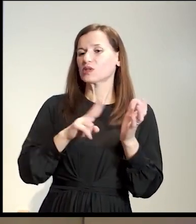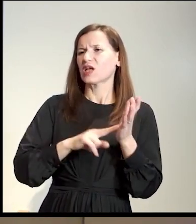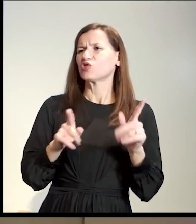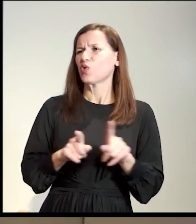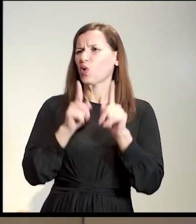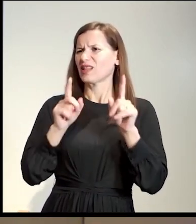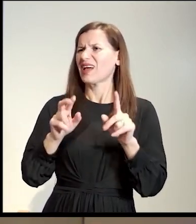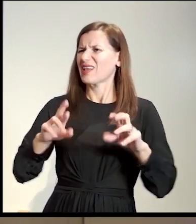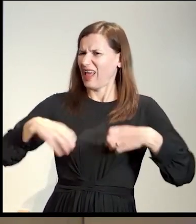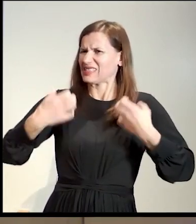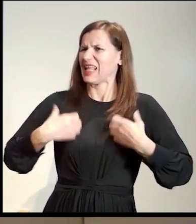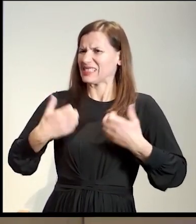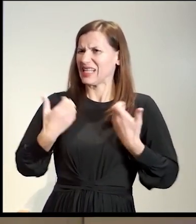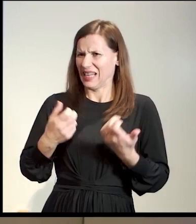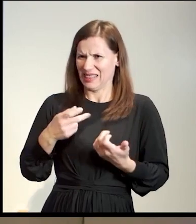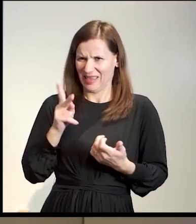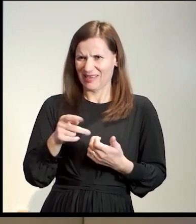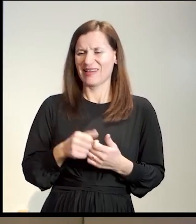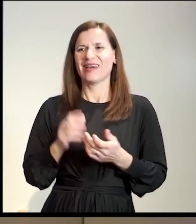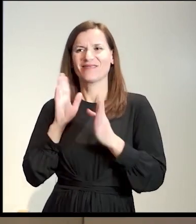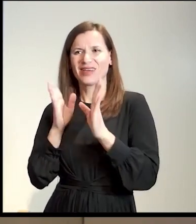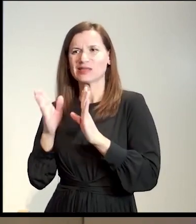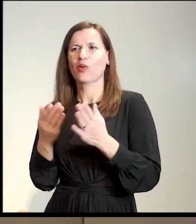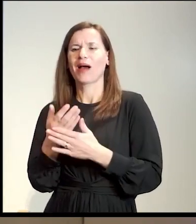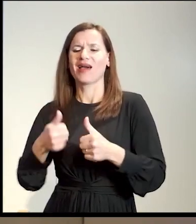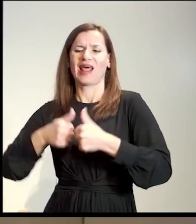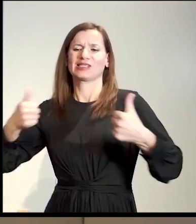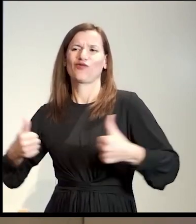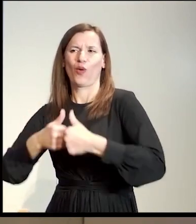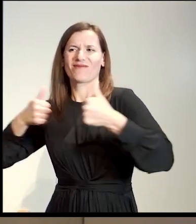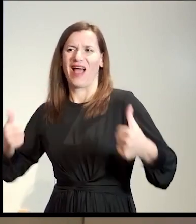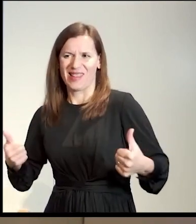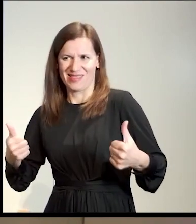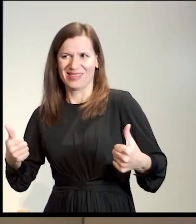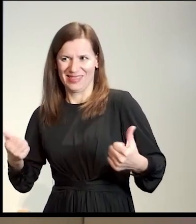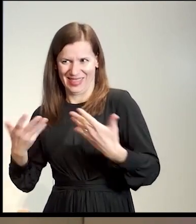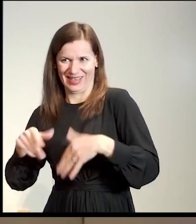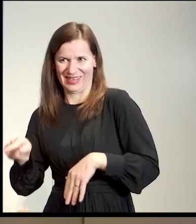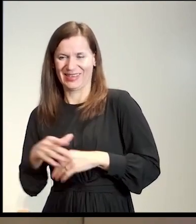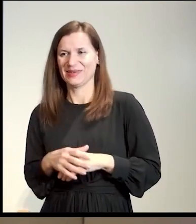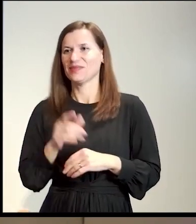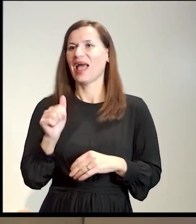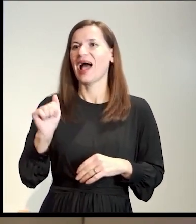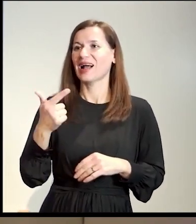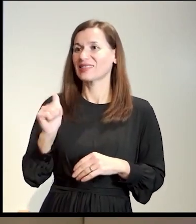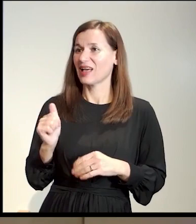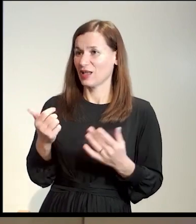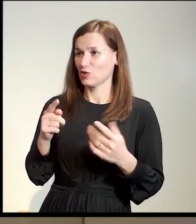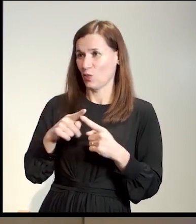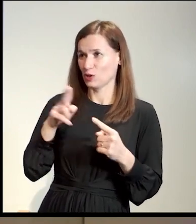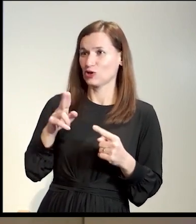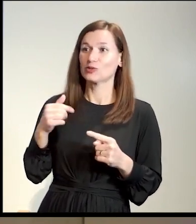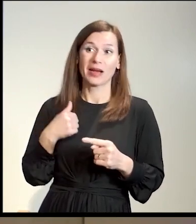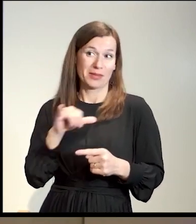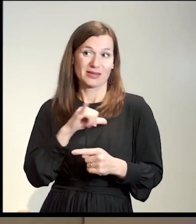zanimiv, umotvor, Facebook pa za razdvojevalnik. Agata Tomažič, mene pa zanima, kako razdvojena